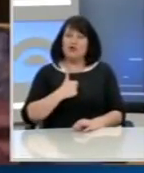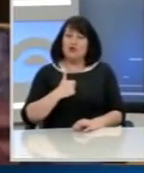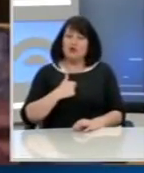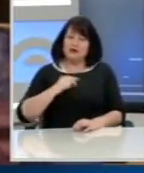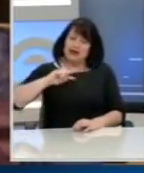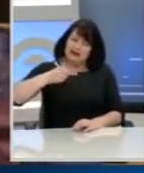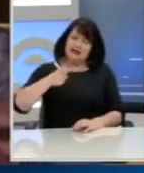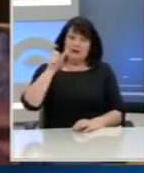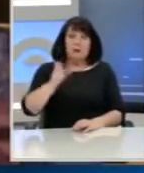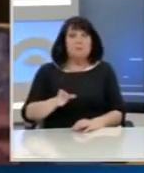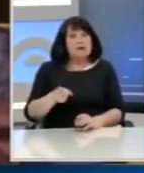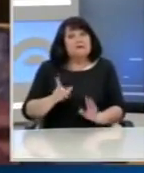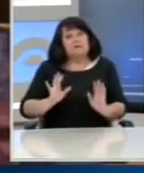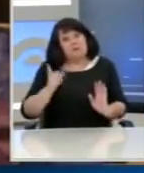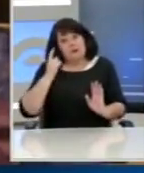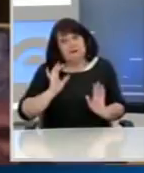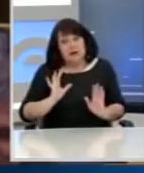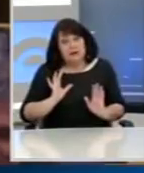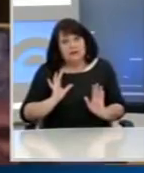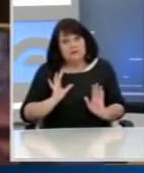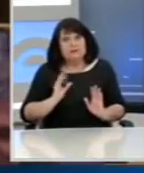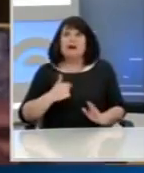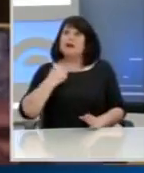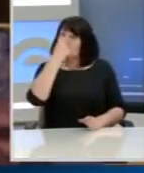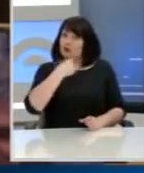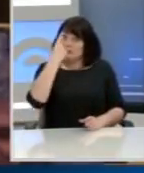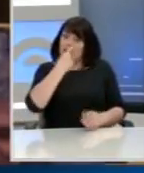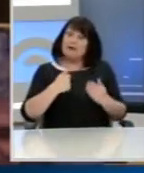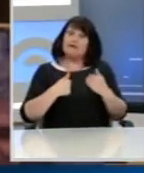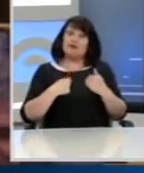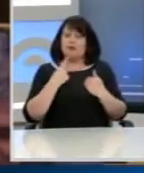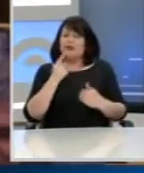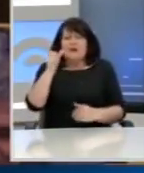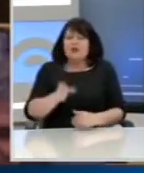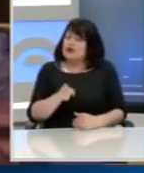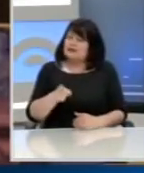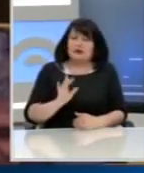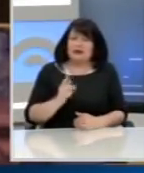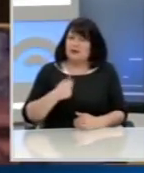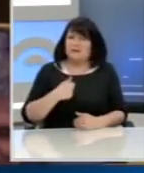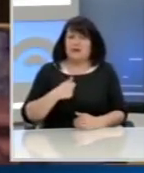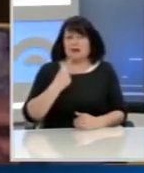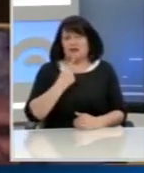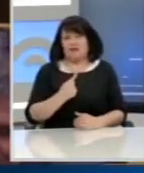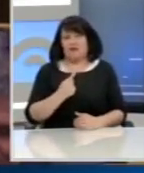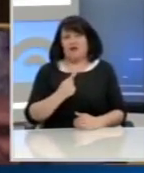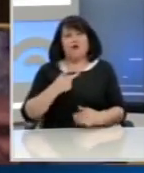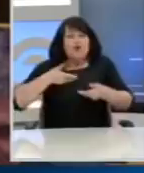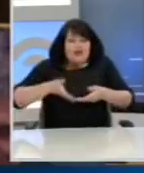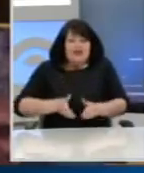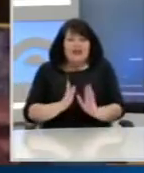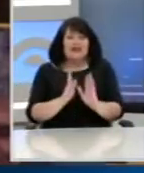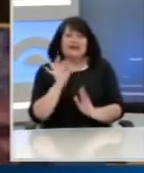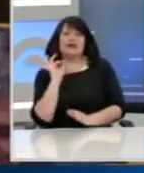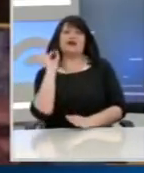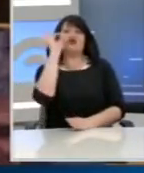αντίθεση, δεν ξέρω με εσάς, αλλά θα μιλήσω για τον εαυτό μου, δεν θα απευθυνθώ σε εσάς, θα μιλήσω για τον εαυτό μου. Δεν γεννήθηκα με